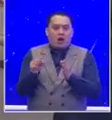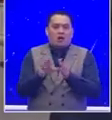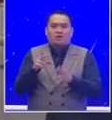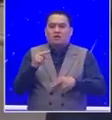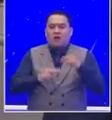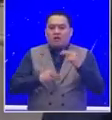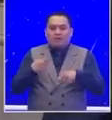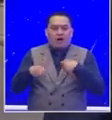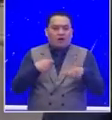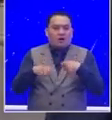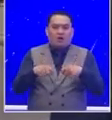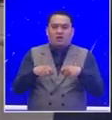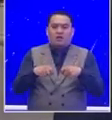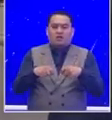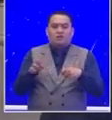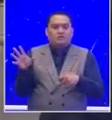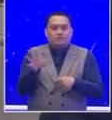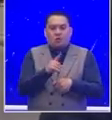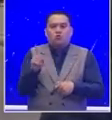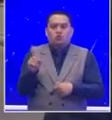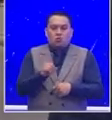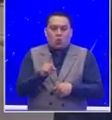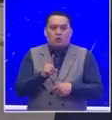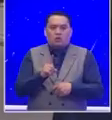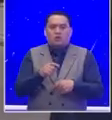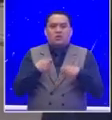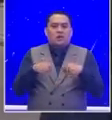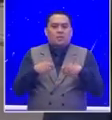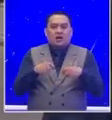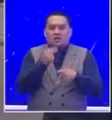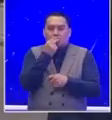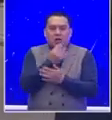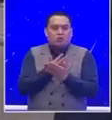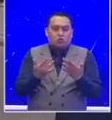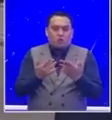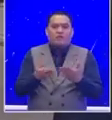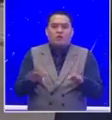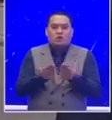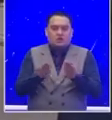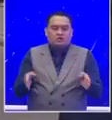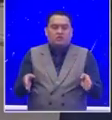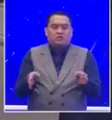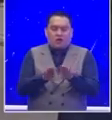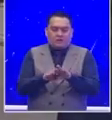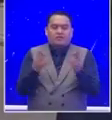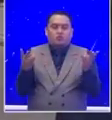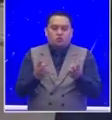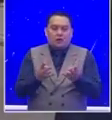электротоваров. И так далее, электроники, все, что относится к непродовольствиям, это вот считается вот эти